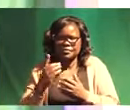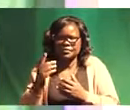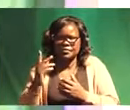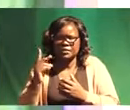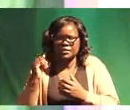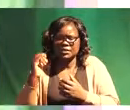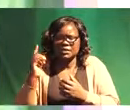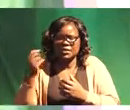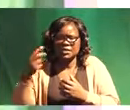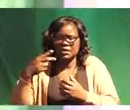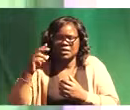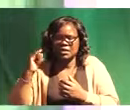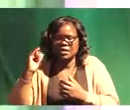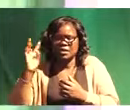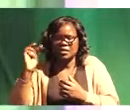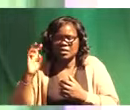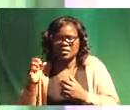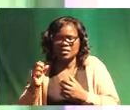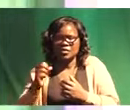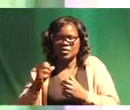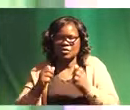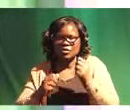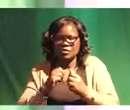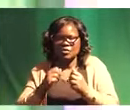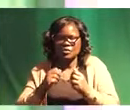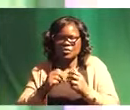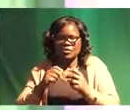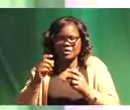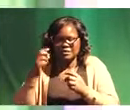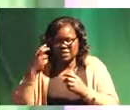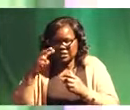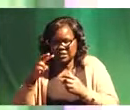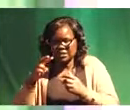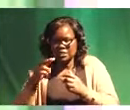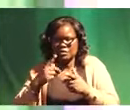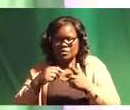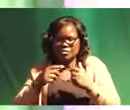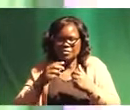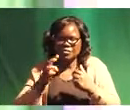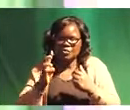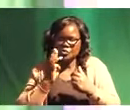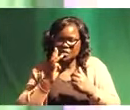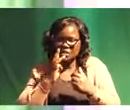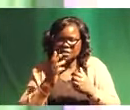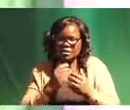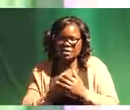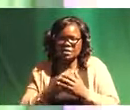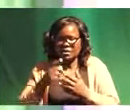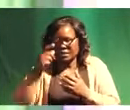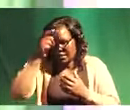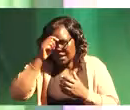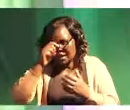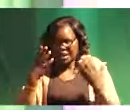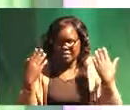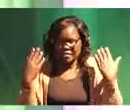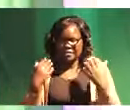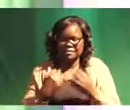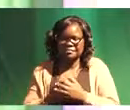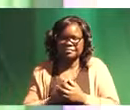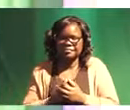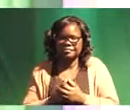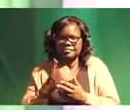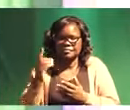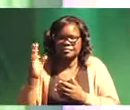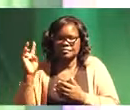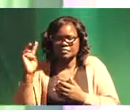Kidhino ambayo tayari tumeiidentify italeta maji Tharaka na Meru.